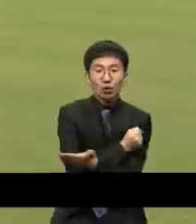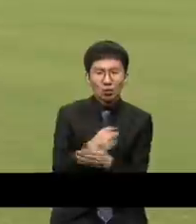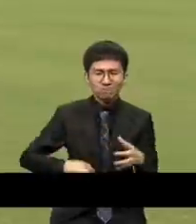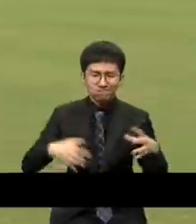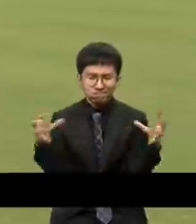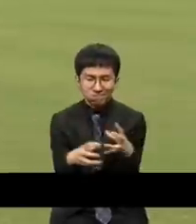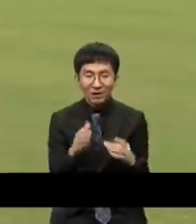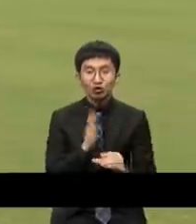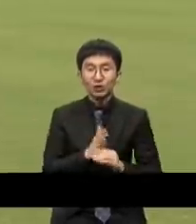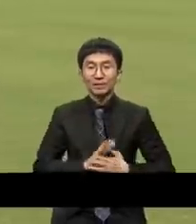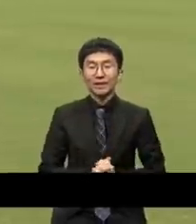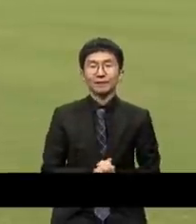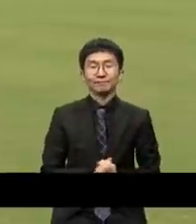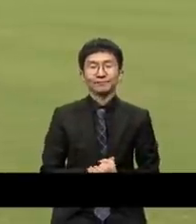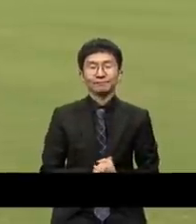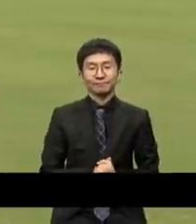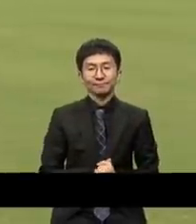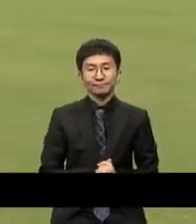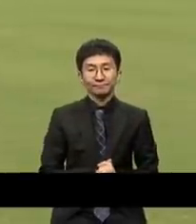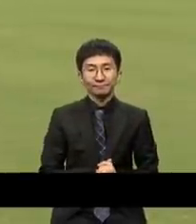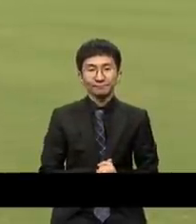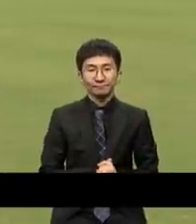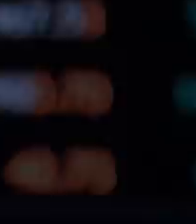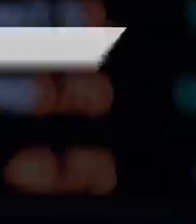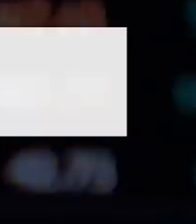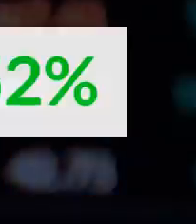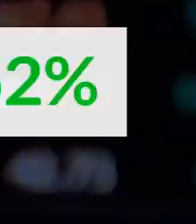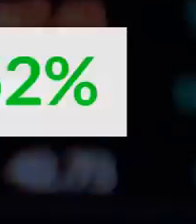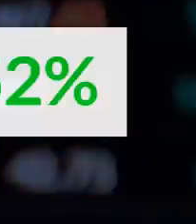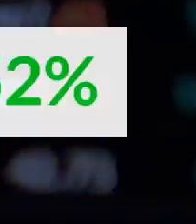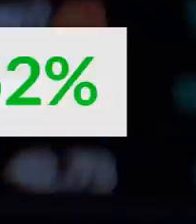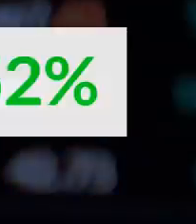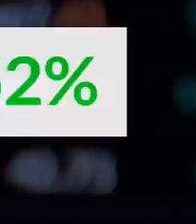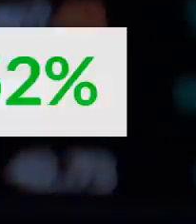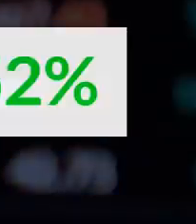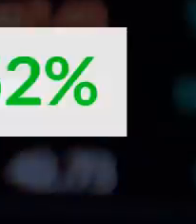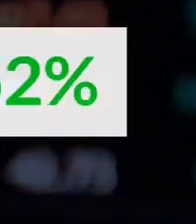있습니다. SBS 하성룡입니다.